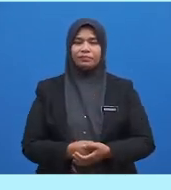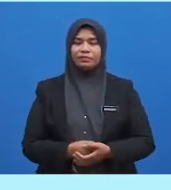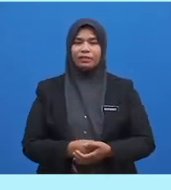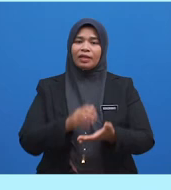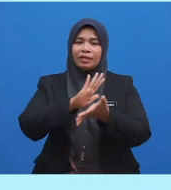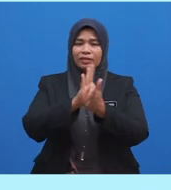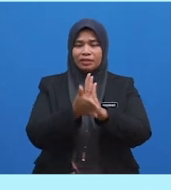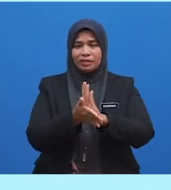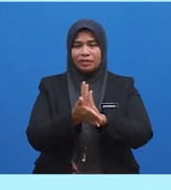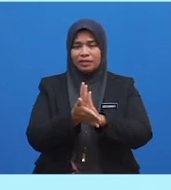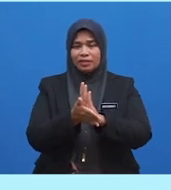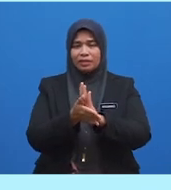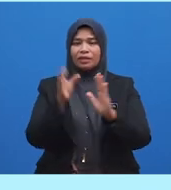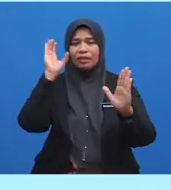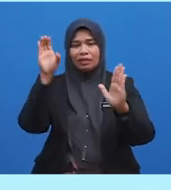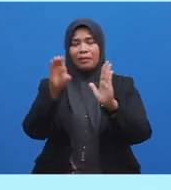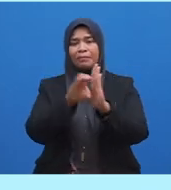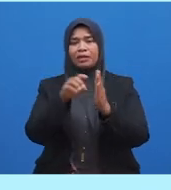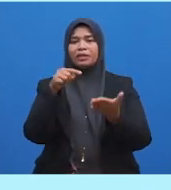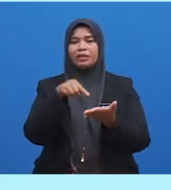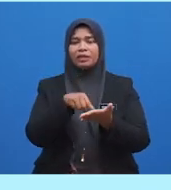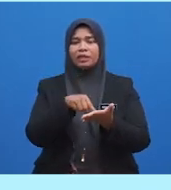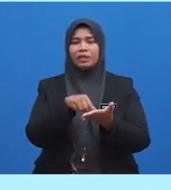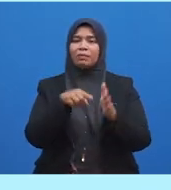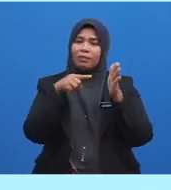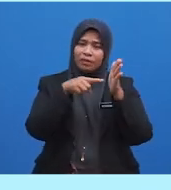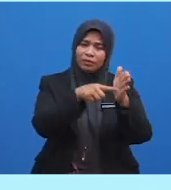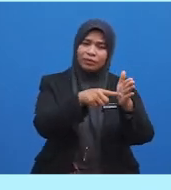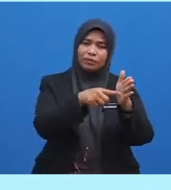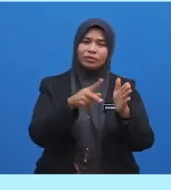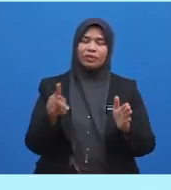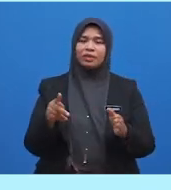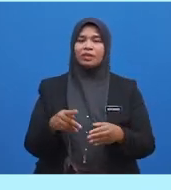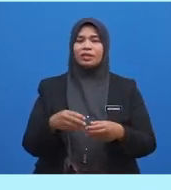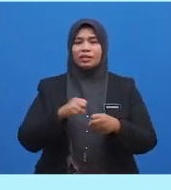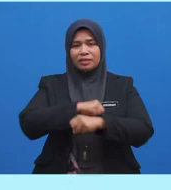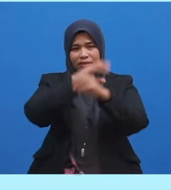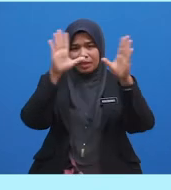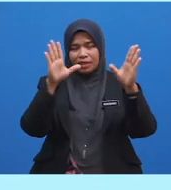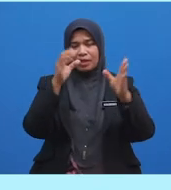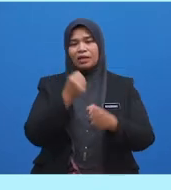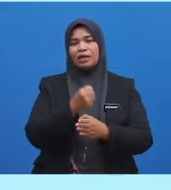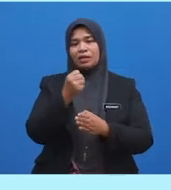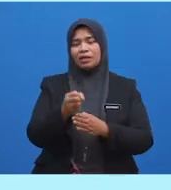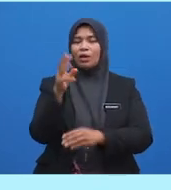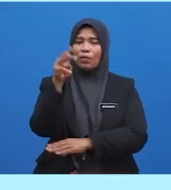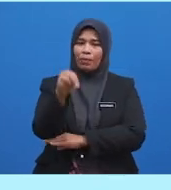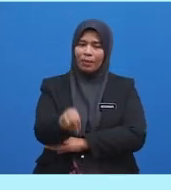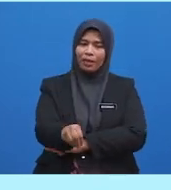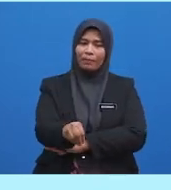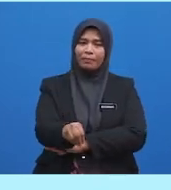jadi gambar ini menunjukkan siang atau